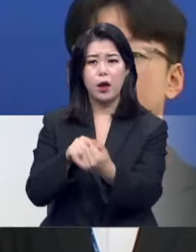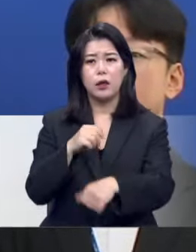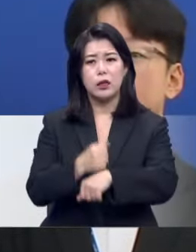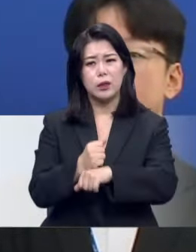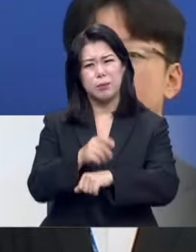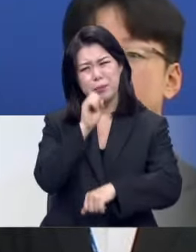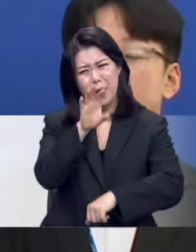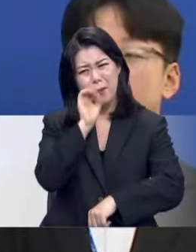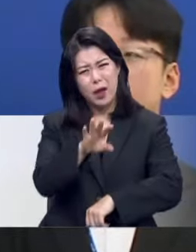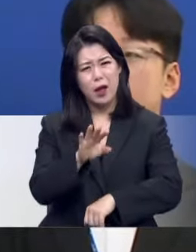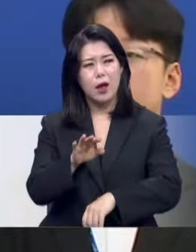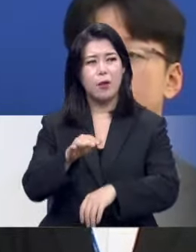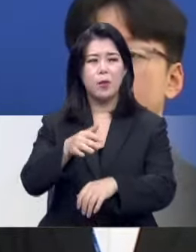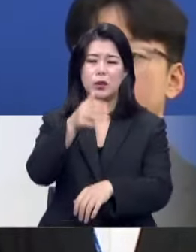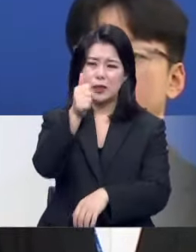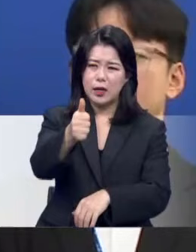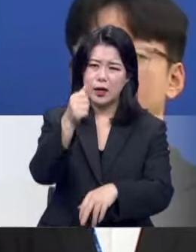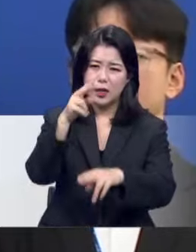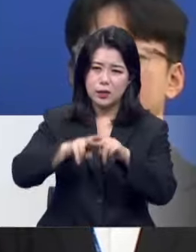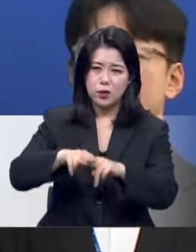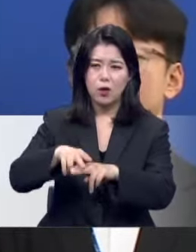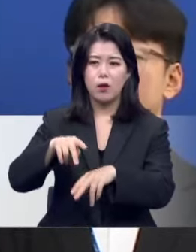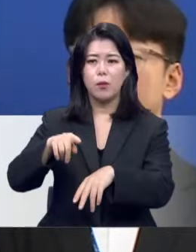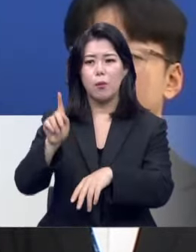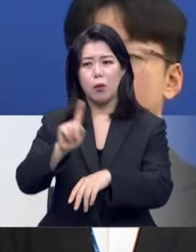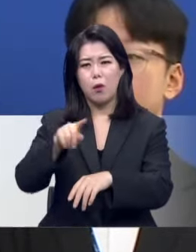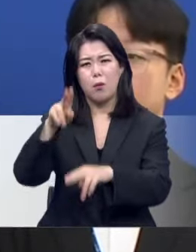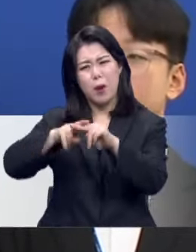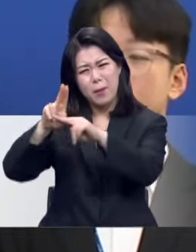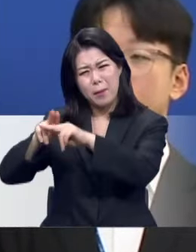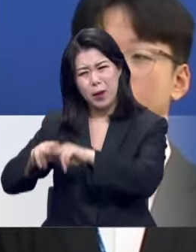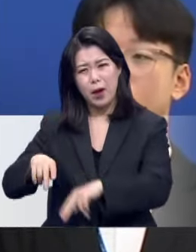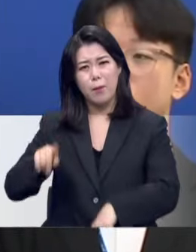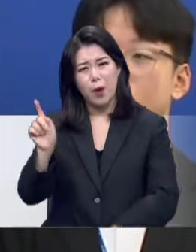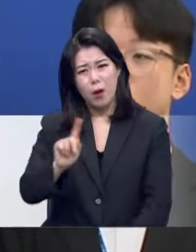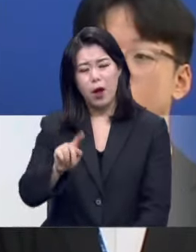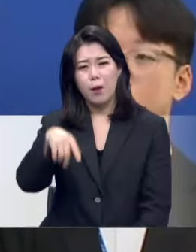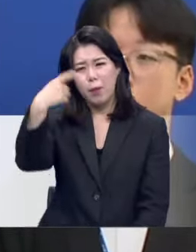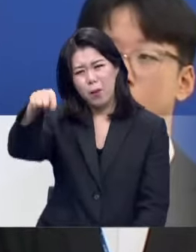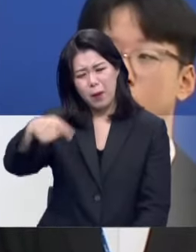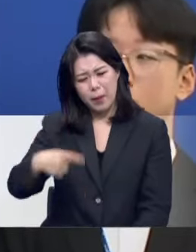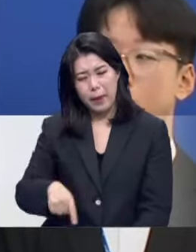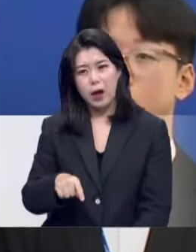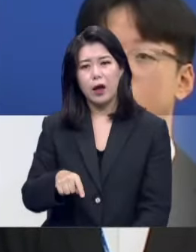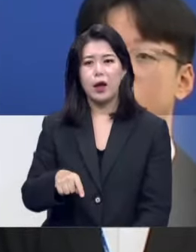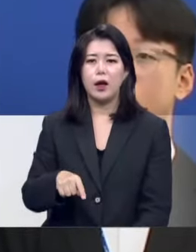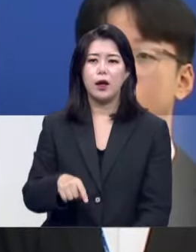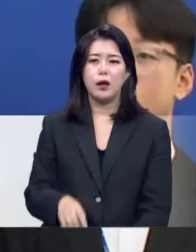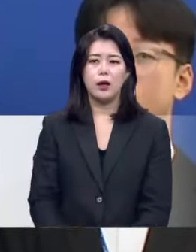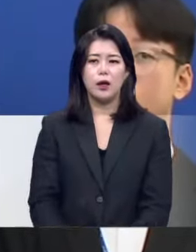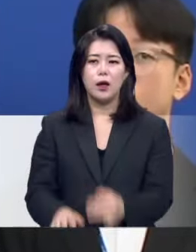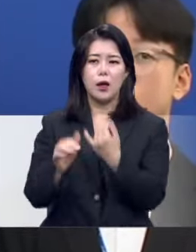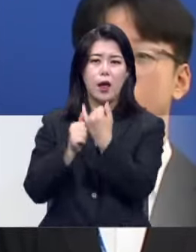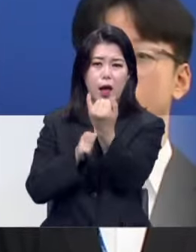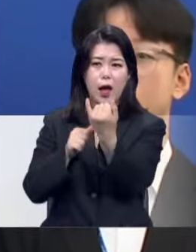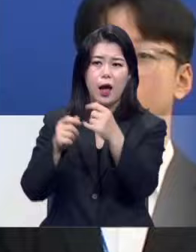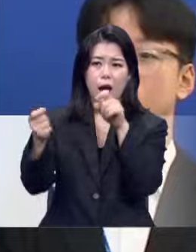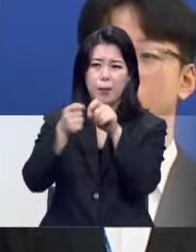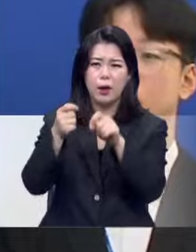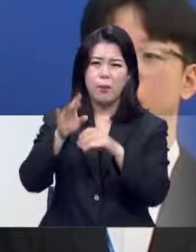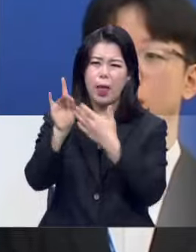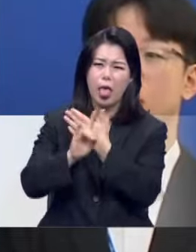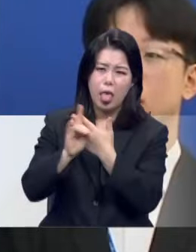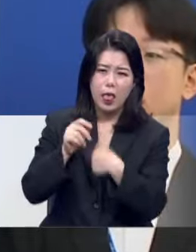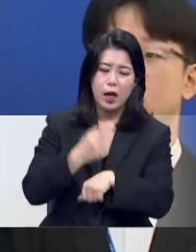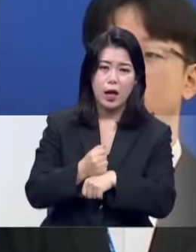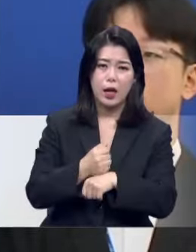장관 한처 뭐 한참 아무것도 모르 이거 안라 저거 안라 저거 안라 안 한 거야 그 마누 앞에서 했다고 변명하는 거야